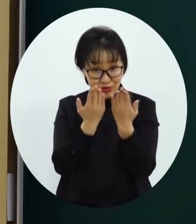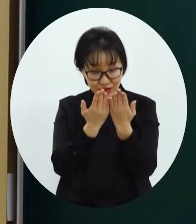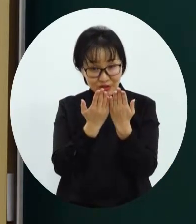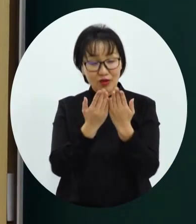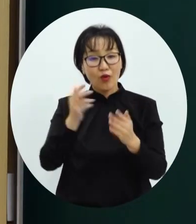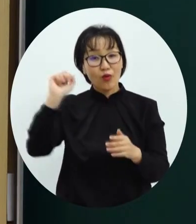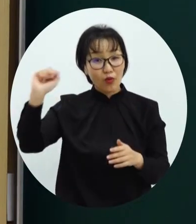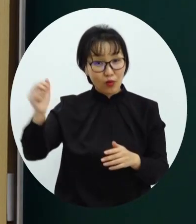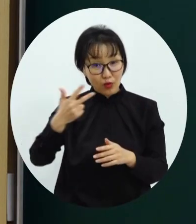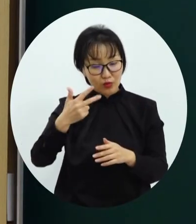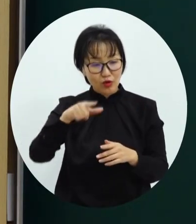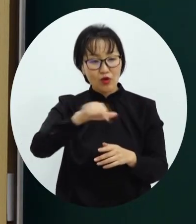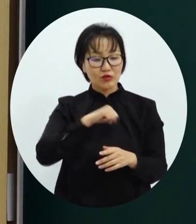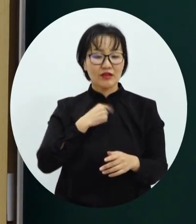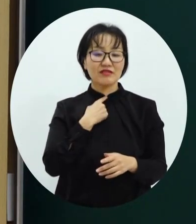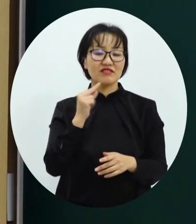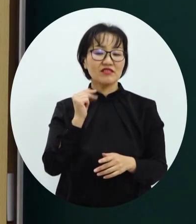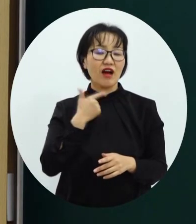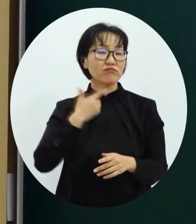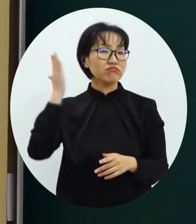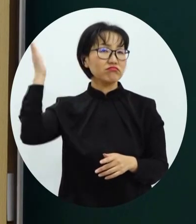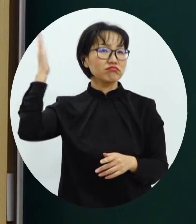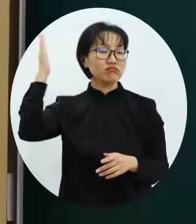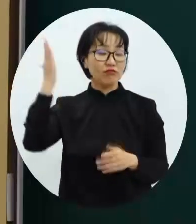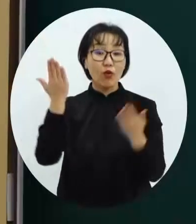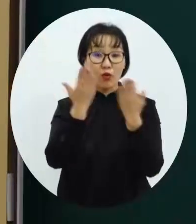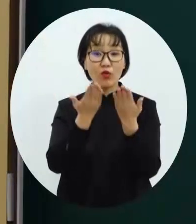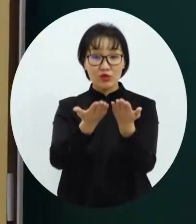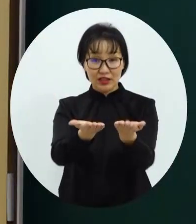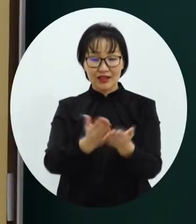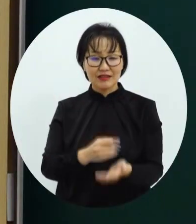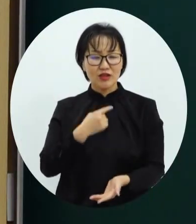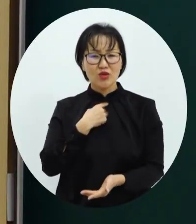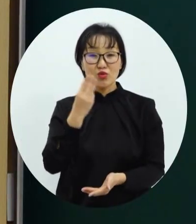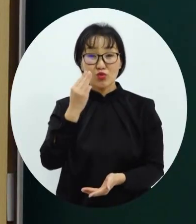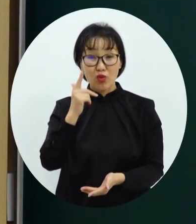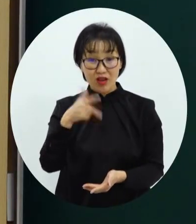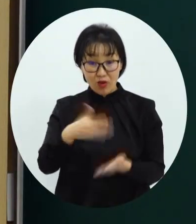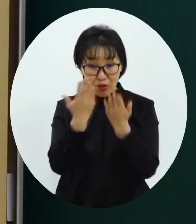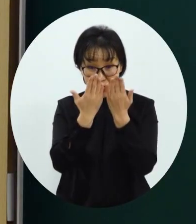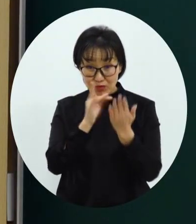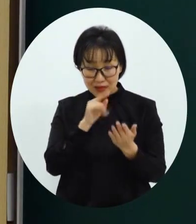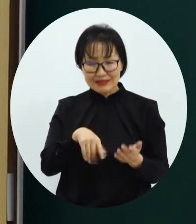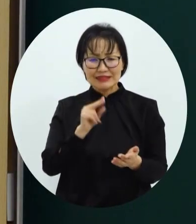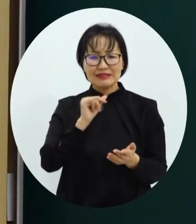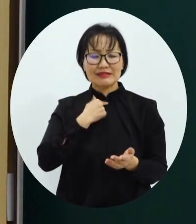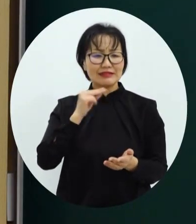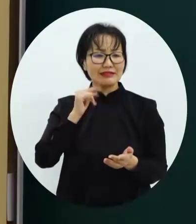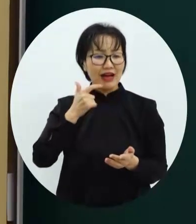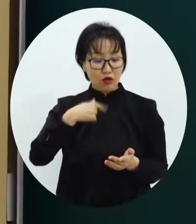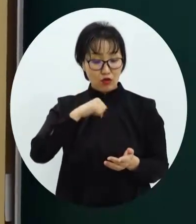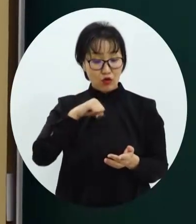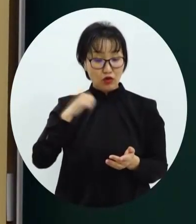удаа өөрсдөө чанга дуугаар уншина. Шүлгийг уншихдаа чанга дуугаар өөртөө сонсогдохоор,